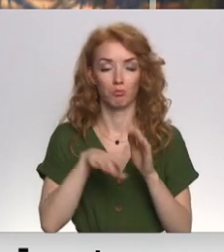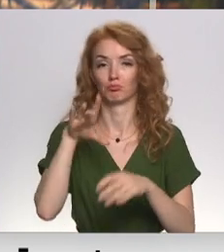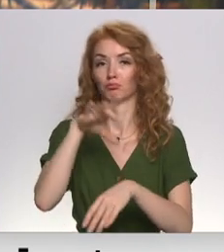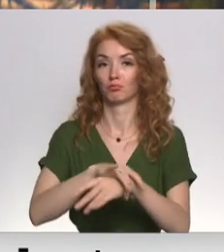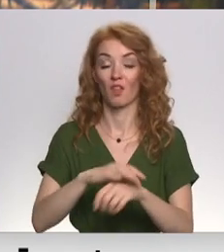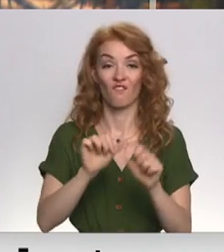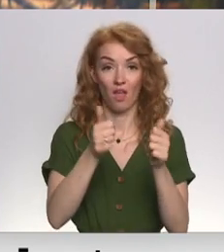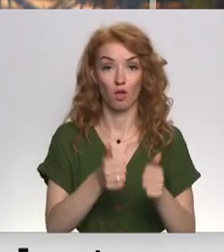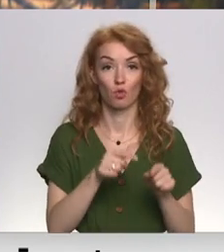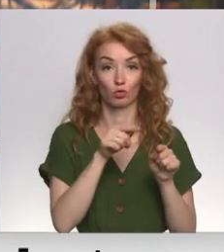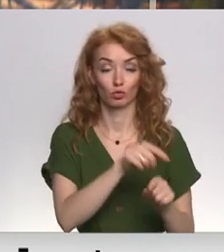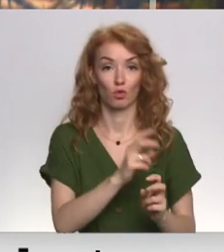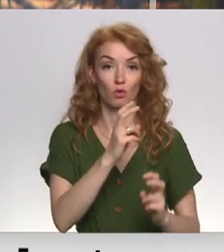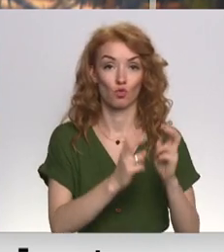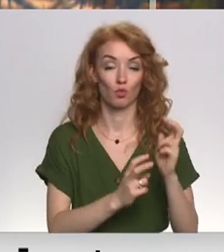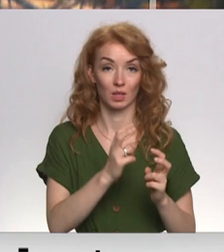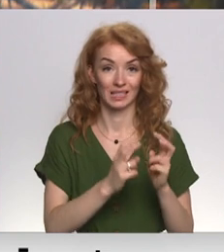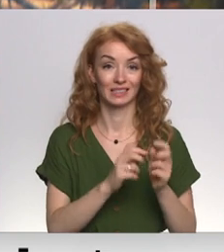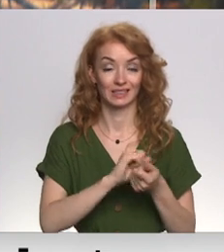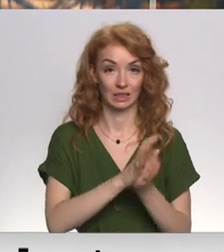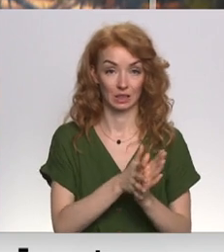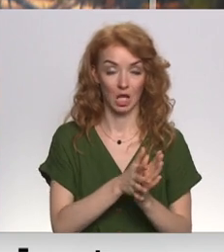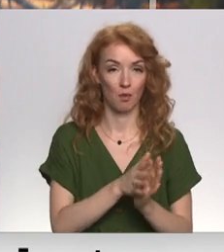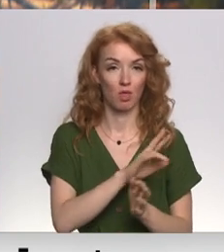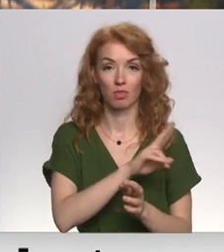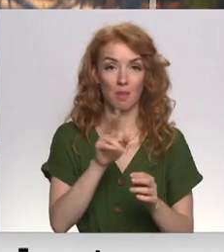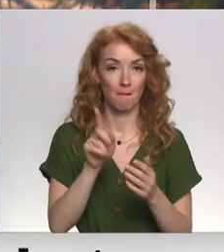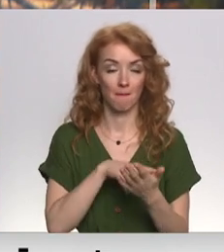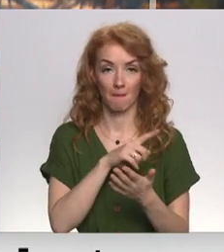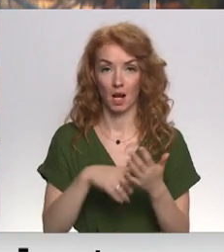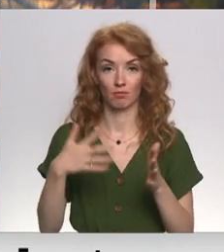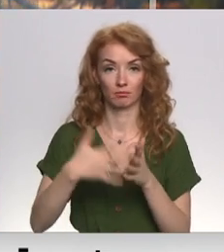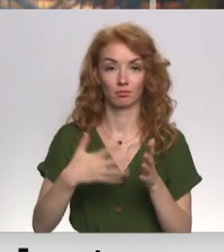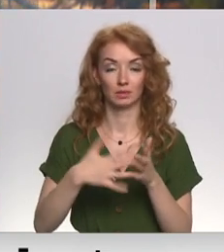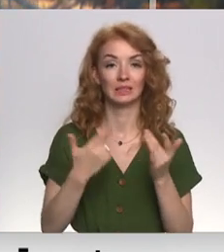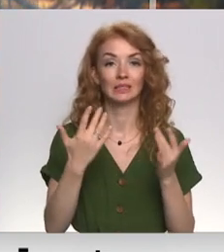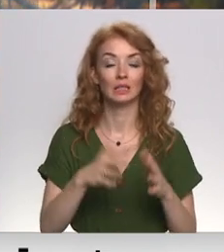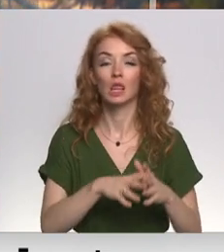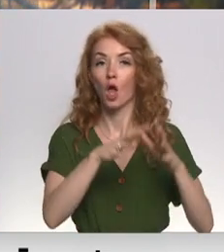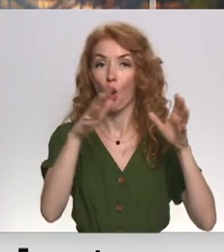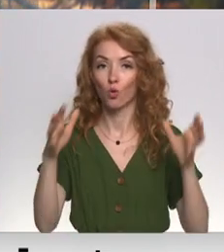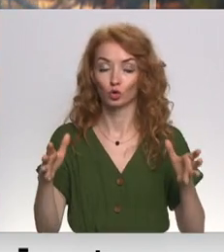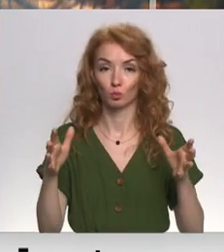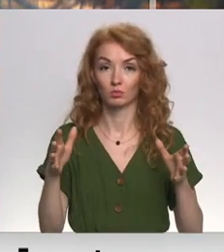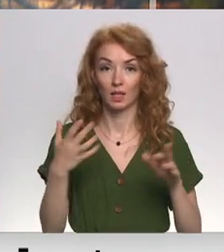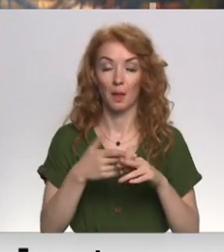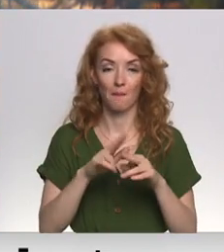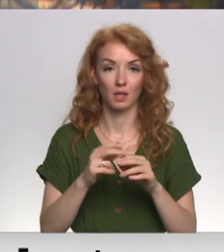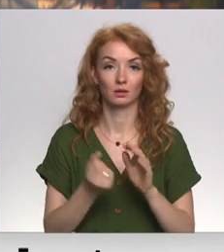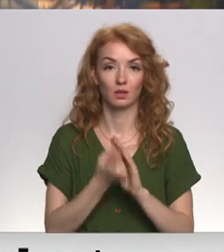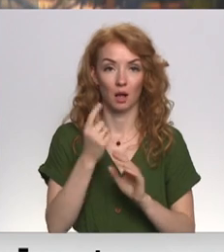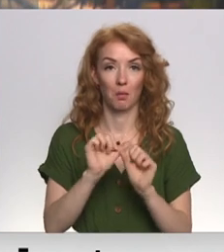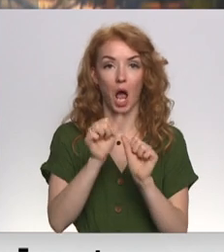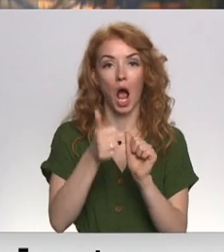veidojot bioatkritumu pārstrādes sistēmu, nekorekti aprēķināts to iespējamais daudzums valstī, tādējādi mākslīgi